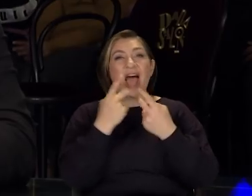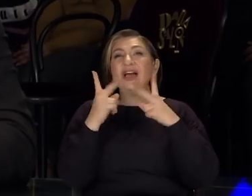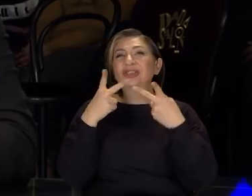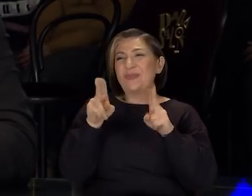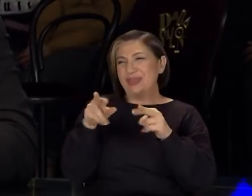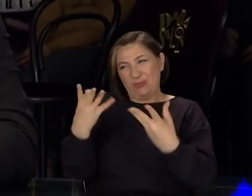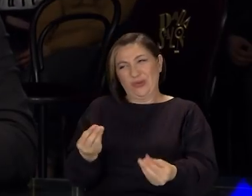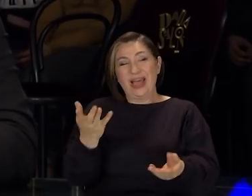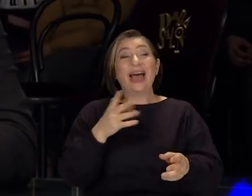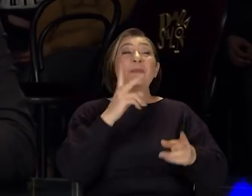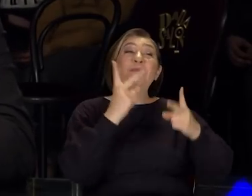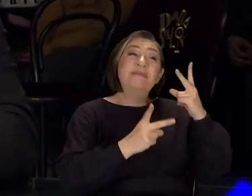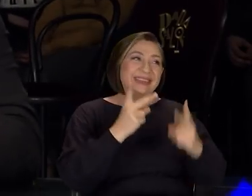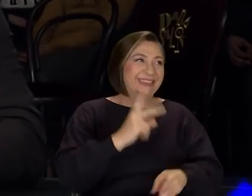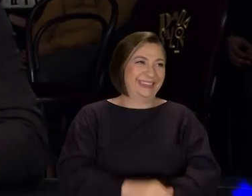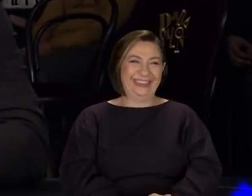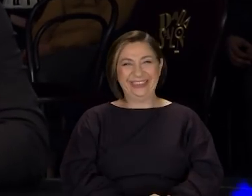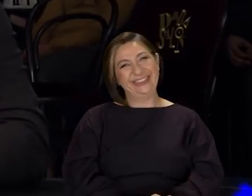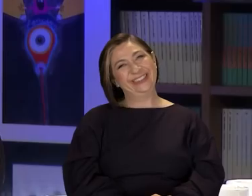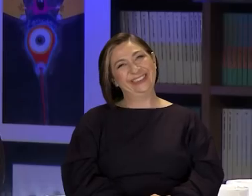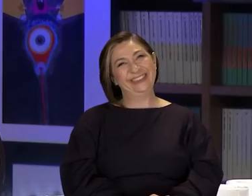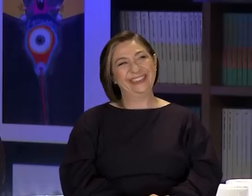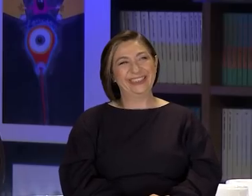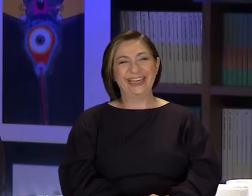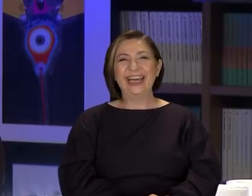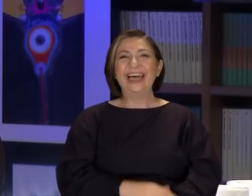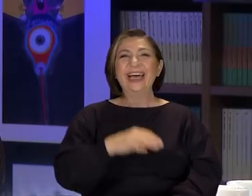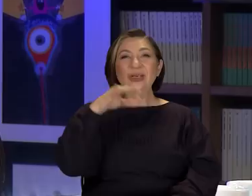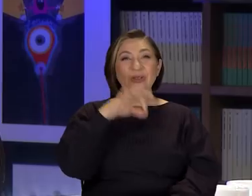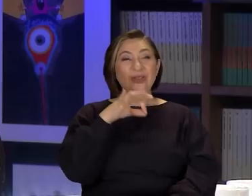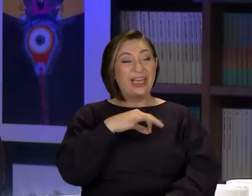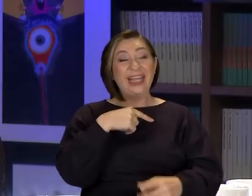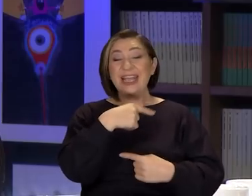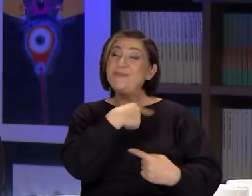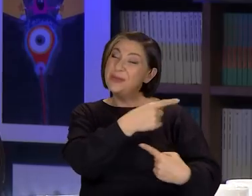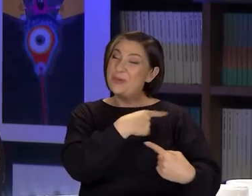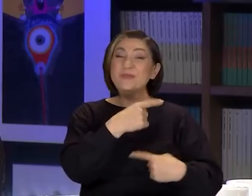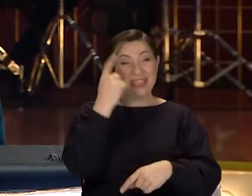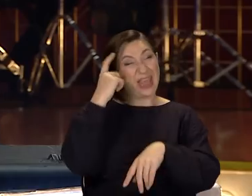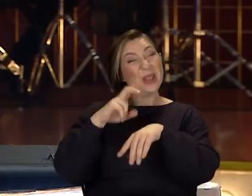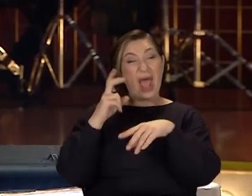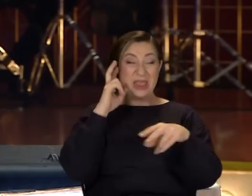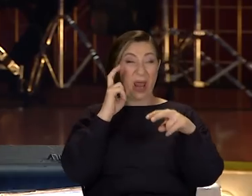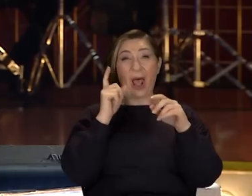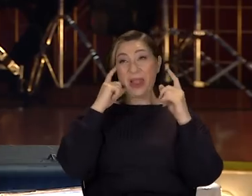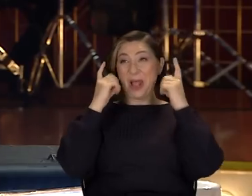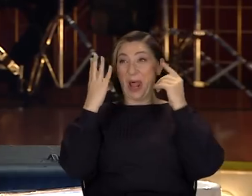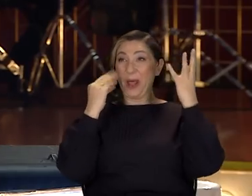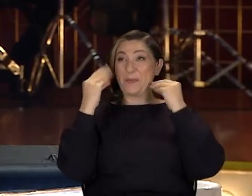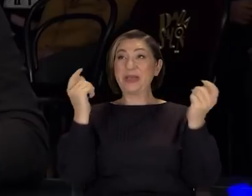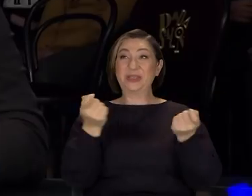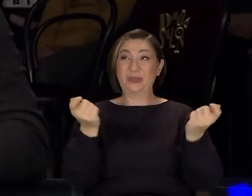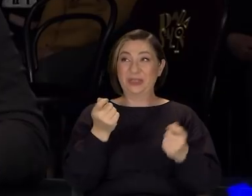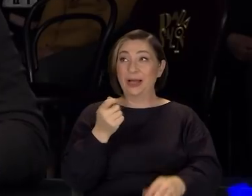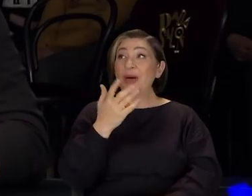gibi oluyor. Hatta bazen cümle kurmuyoruz. Yani yani şu anda birbirimizi tanımaya çalışıyoruz. Ama